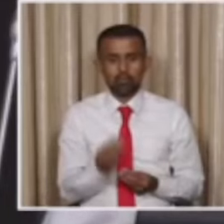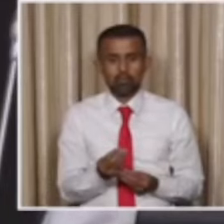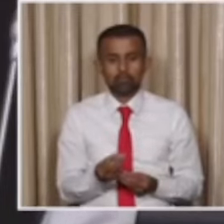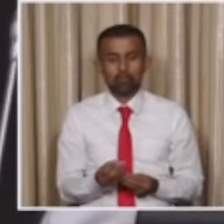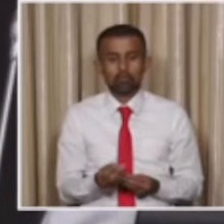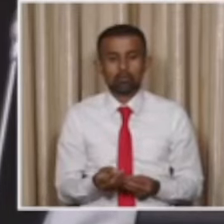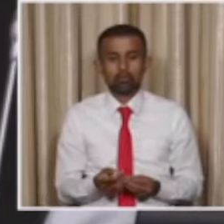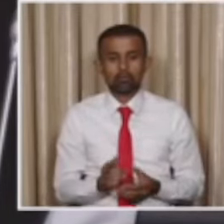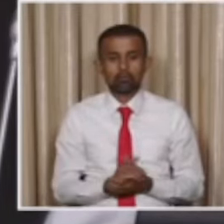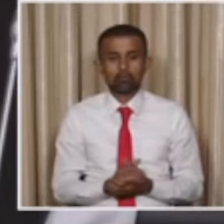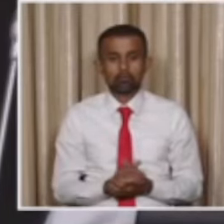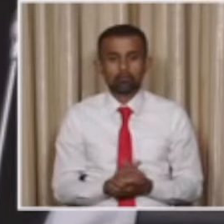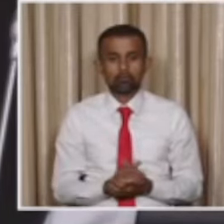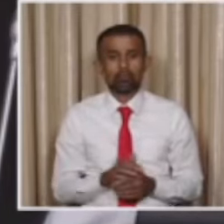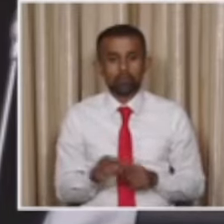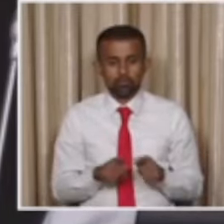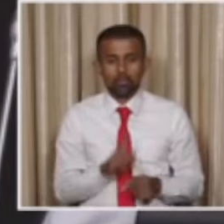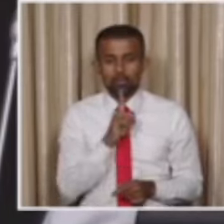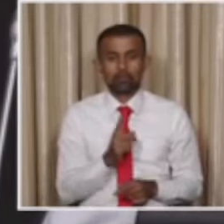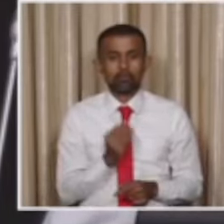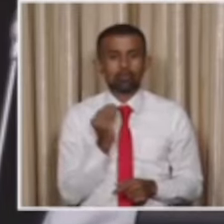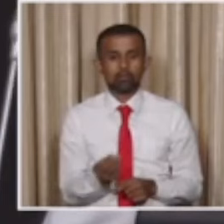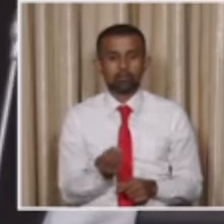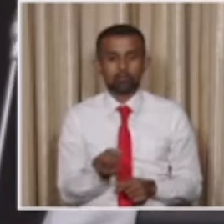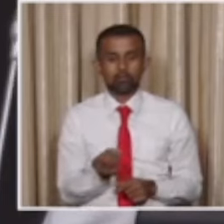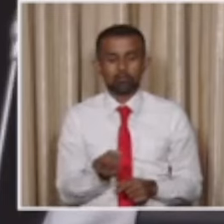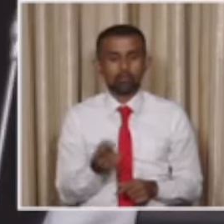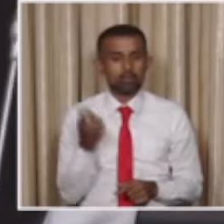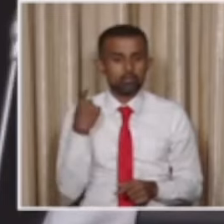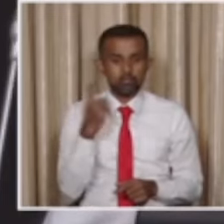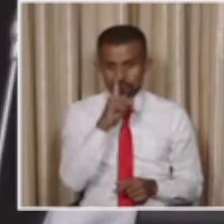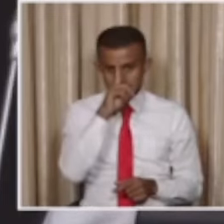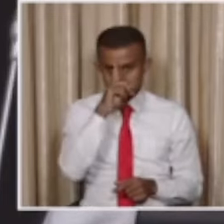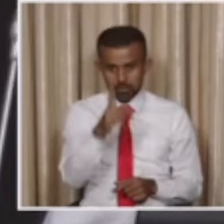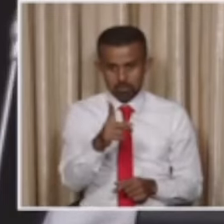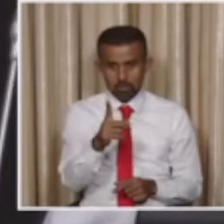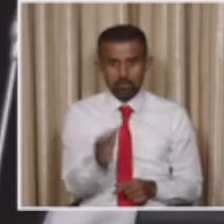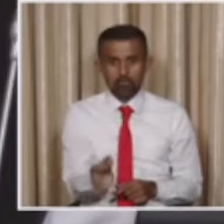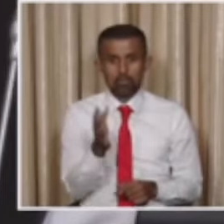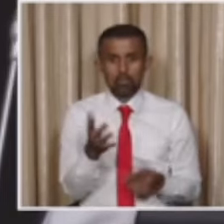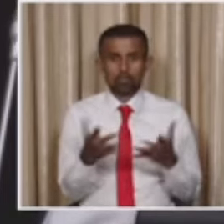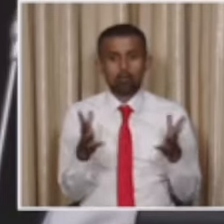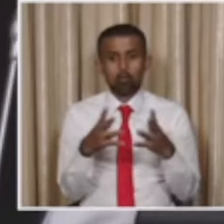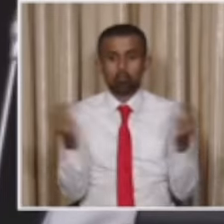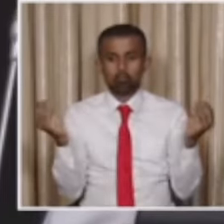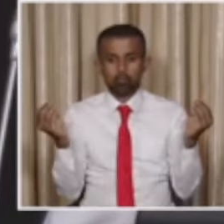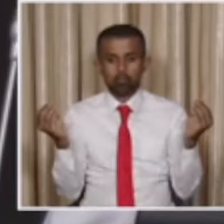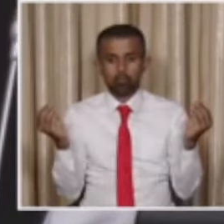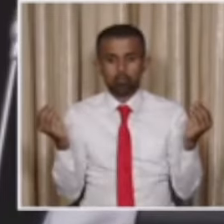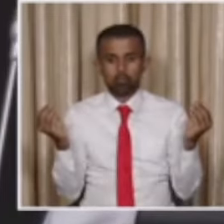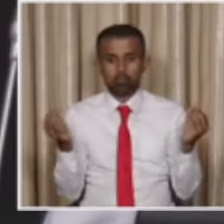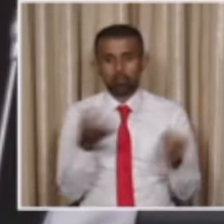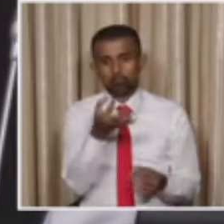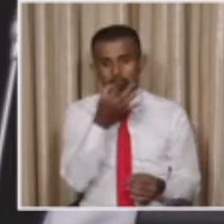දෙනවා. එහෙම තමයි නියෝග දෙන්නේ. ඊට පස්සේ ගිය සතියේ තහනම ඉවත් වෙනවා, අහෝසි වෙනවා. එන්නේ නෑ